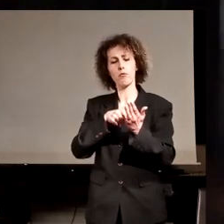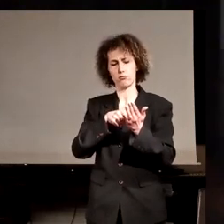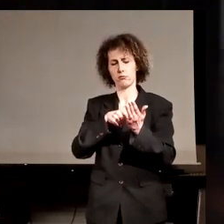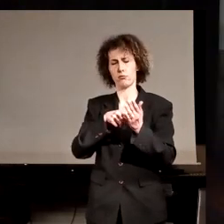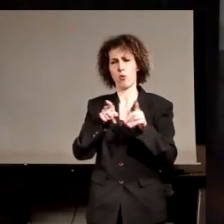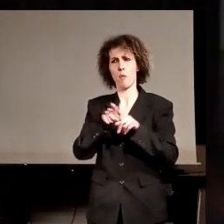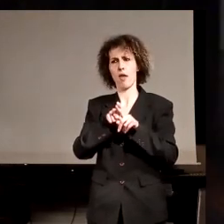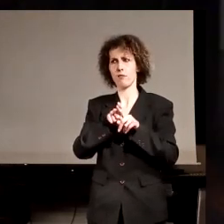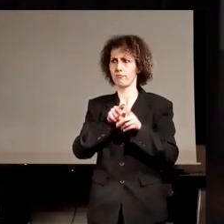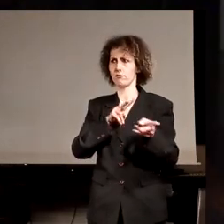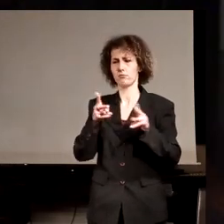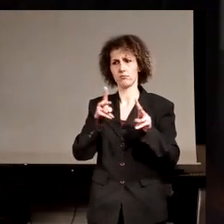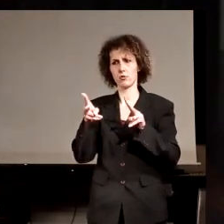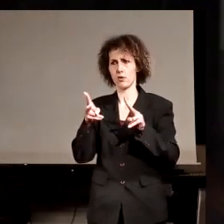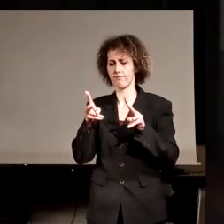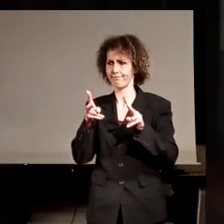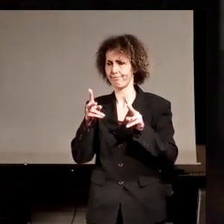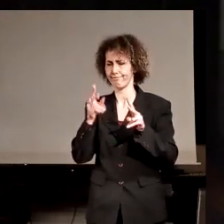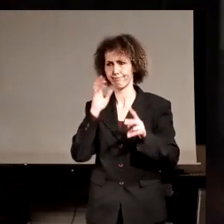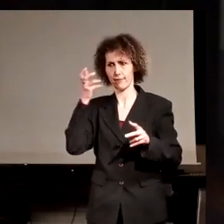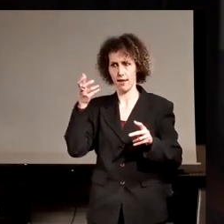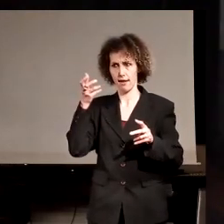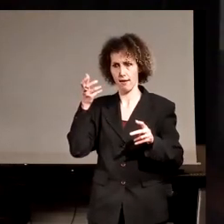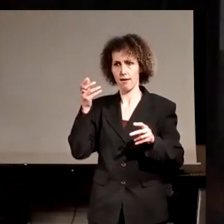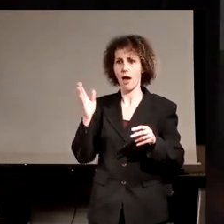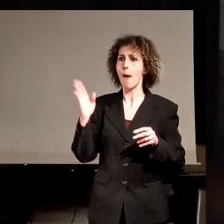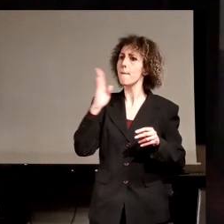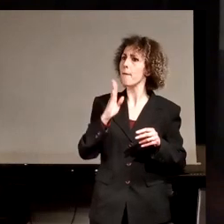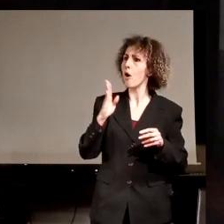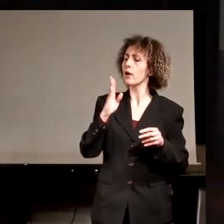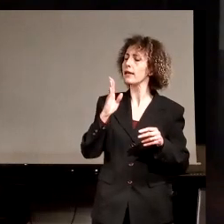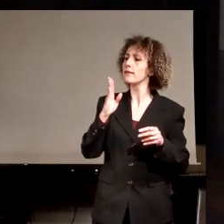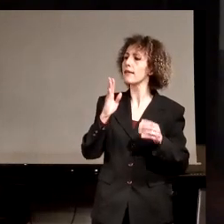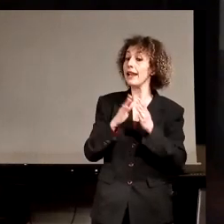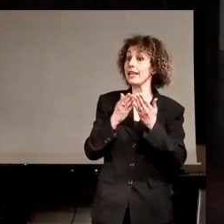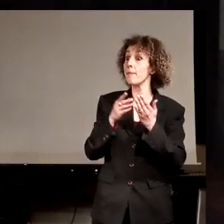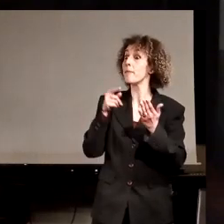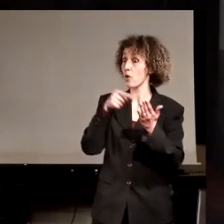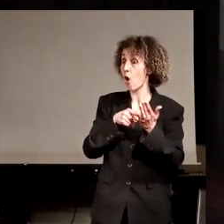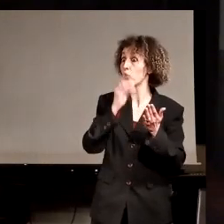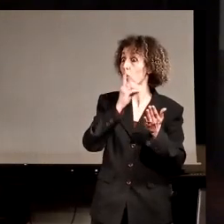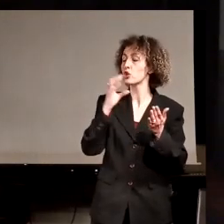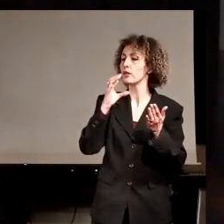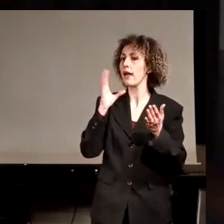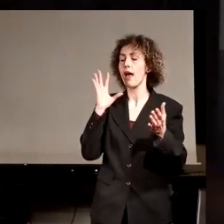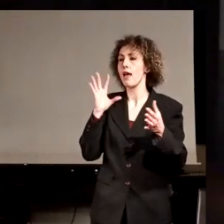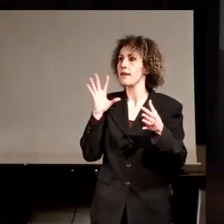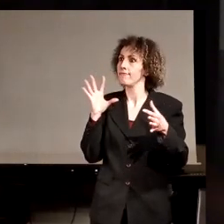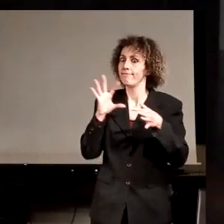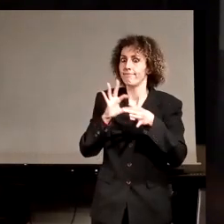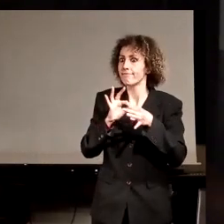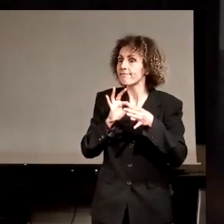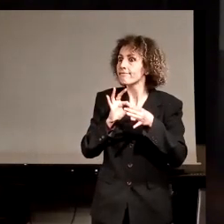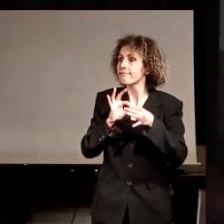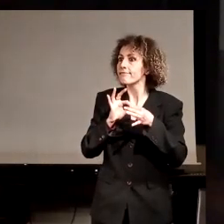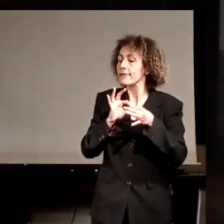si era molto legato a ma anche al tipo di libro dice che lisicki shot suo era l'edizione garnier